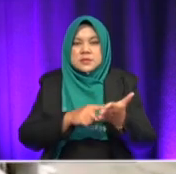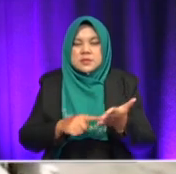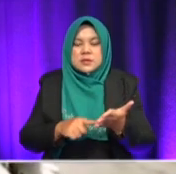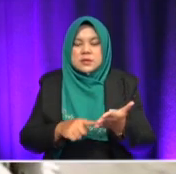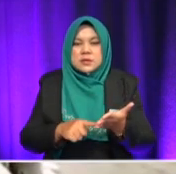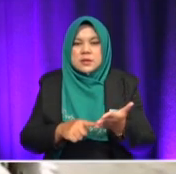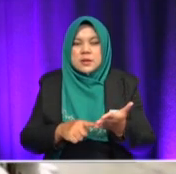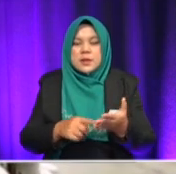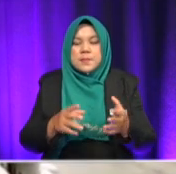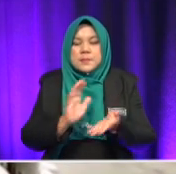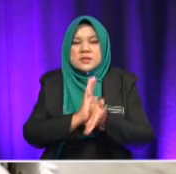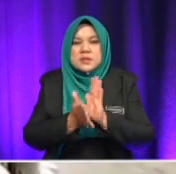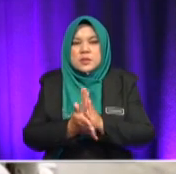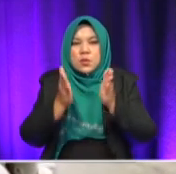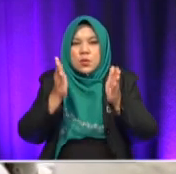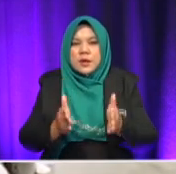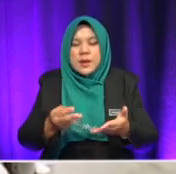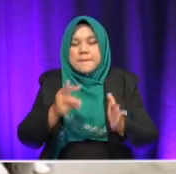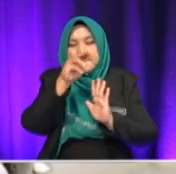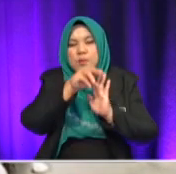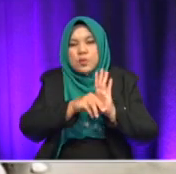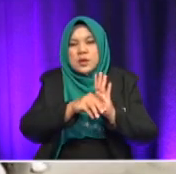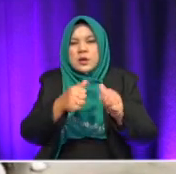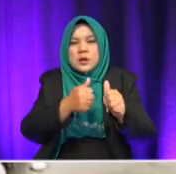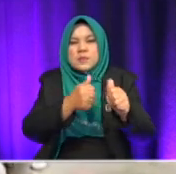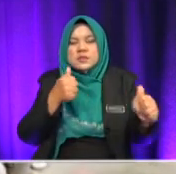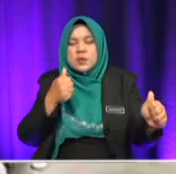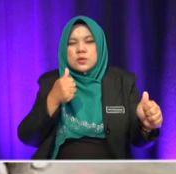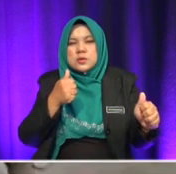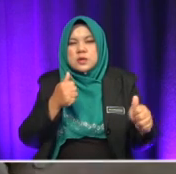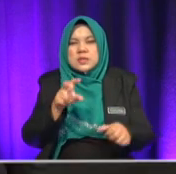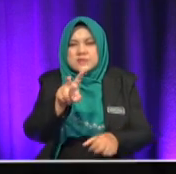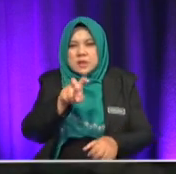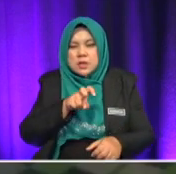kita menjadi seorang yang pemurah yang menjauhi kita dari